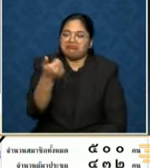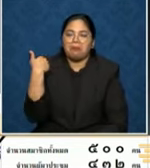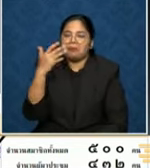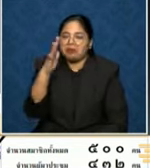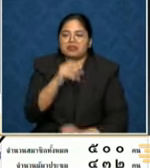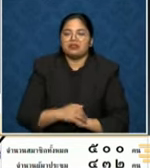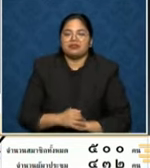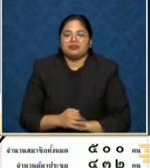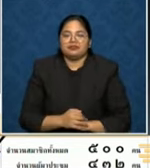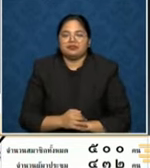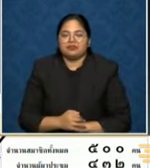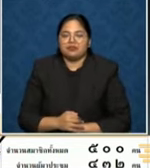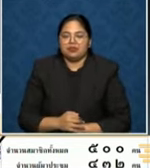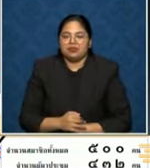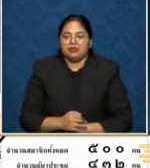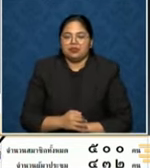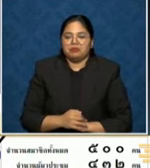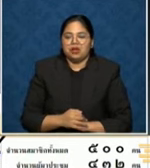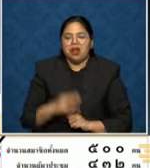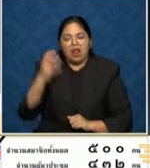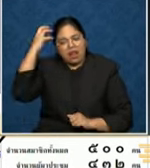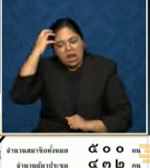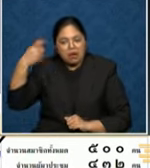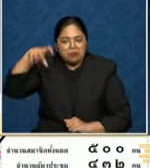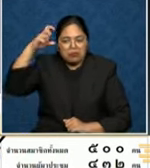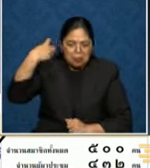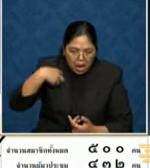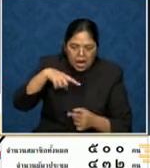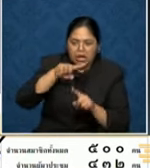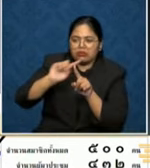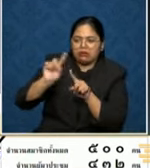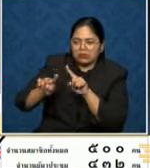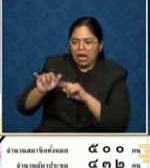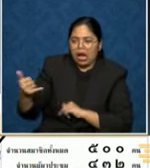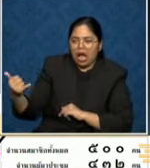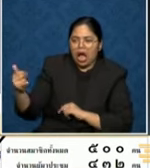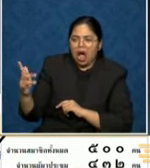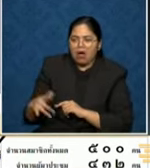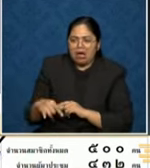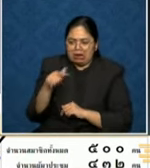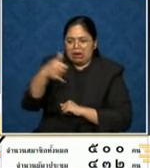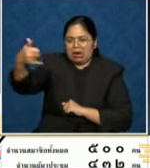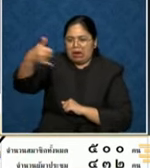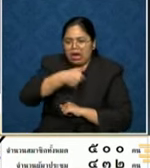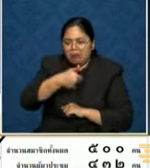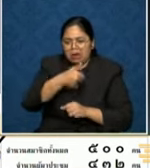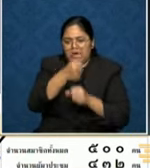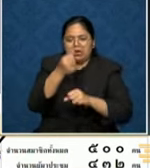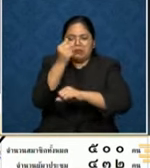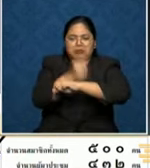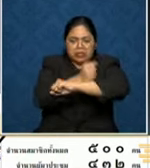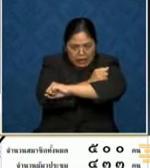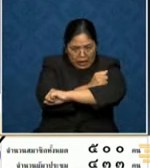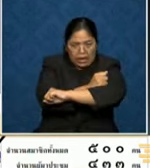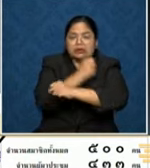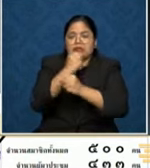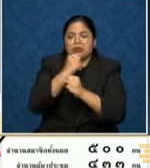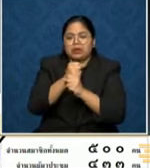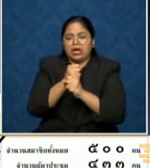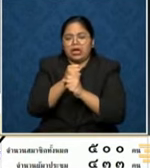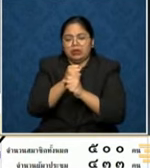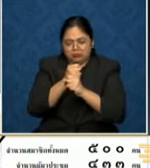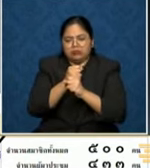ต่อไปครับเปิดแรงงานต่างด้าวและกลุ่มผู้เชี่ยวชาญจากต่างประเทศเข้ามาสร้างประโยชน์ทางด้านเศรษฐกิจและสังคมครับท่านประธานครับตร